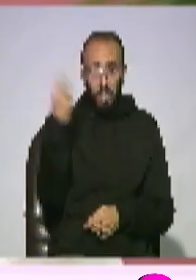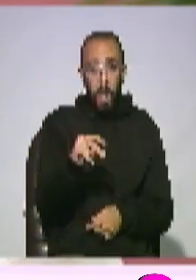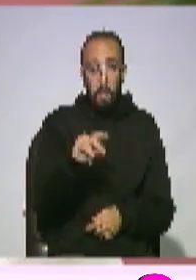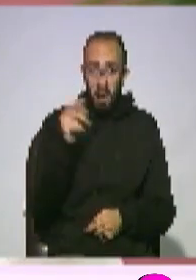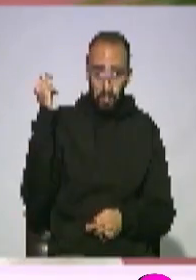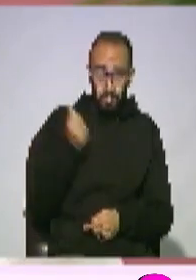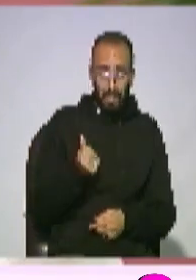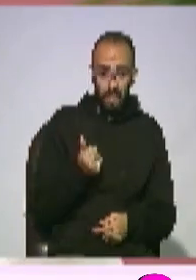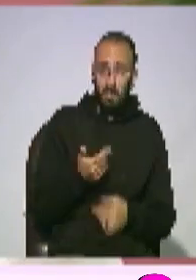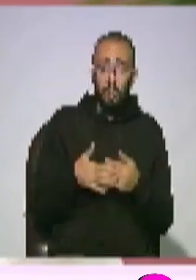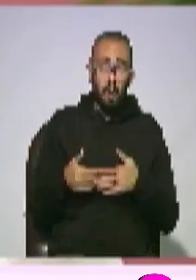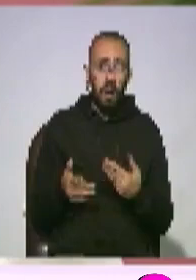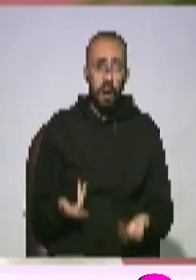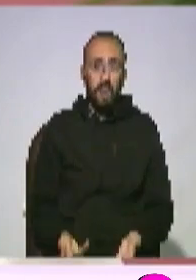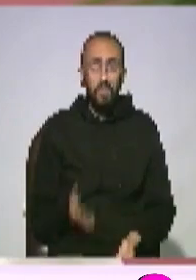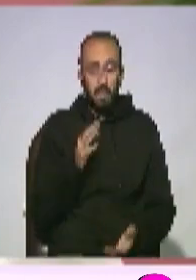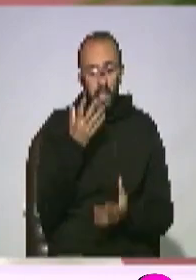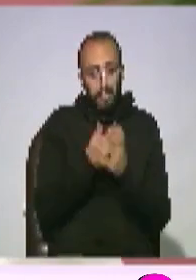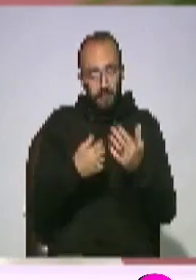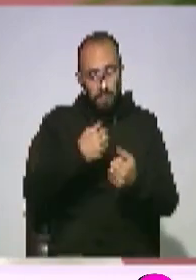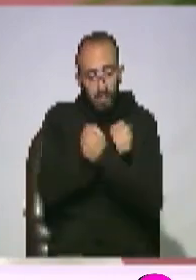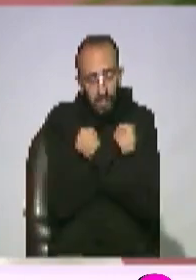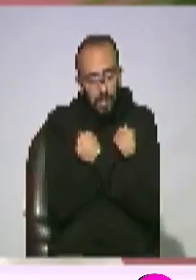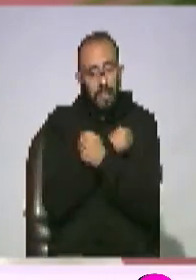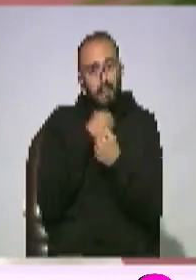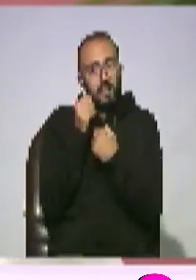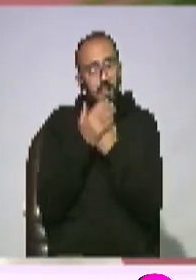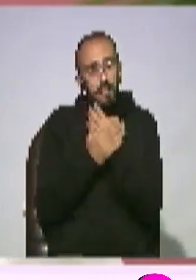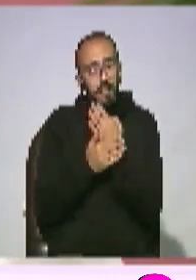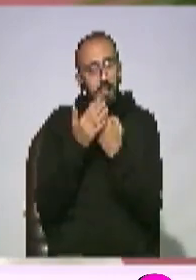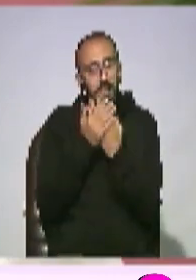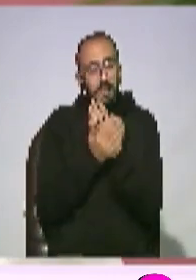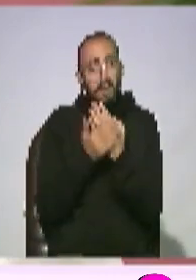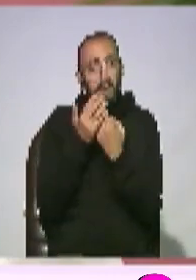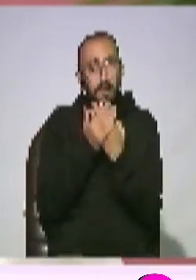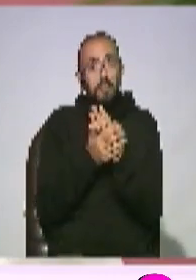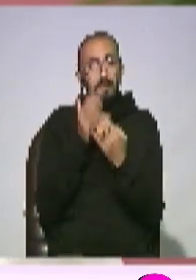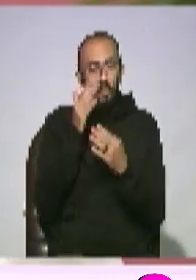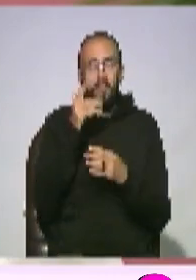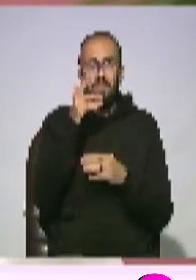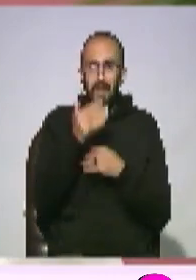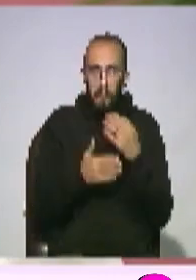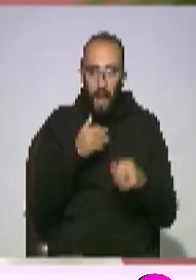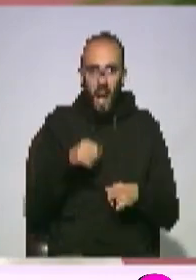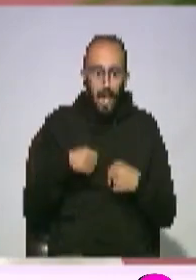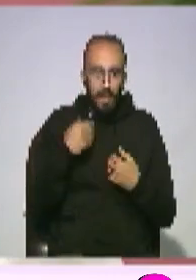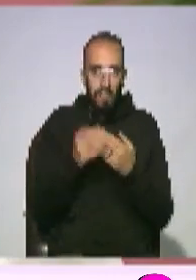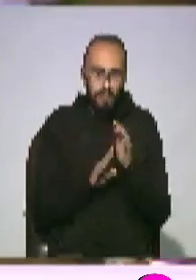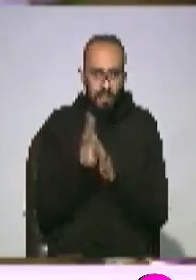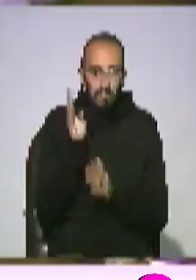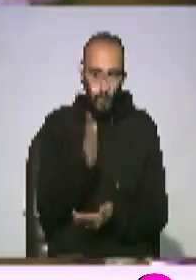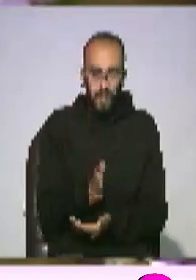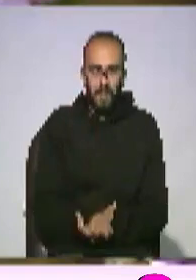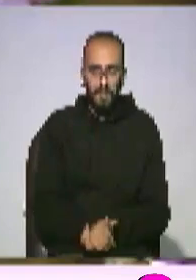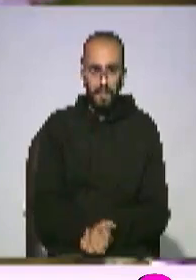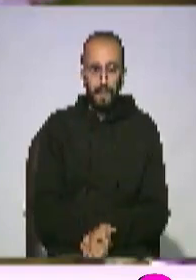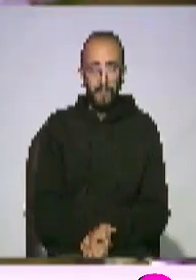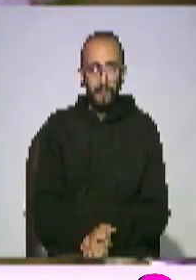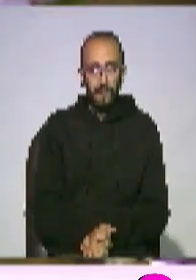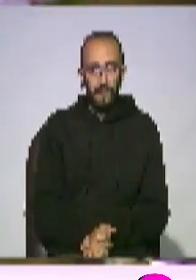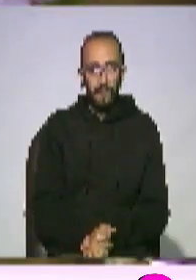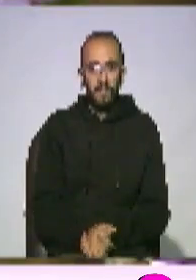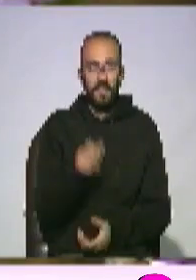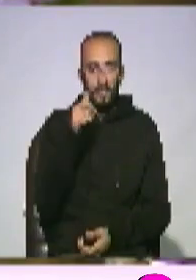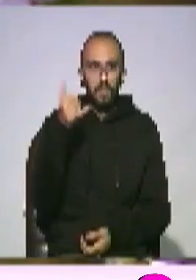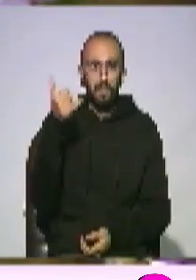بتاعتك؟ في حين يمكن لو اخدت ابنك في حضنك وطبطبت عليه جايز ساعتها تقدر تكمل حاجه في حياتك. طيب احنا هناخد دكتور